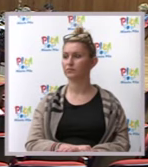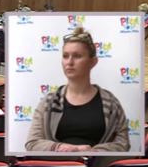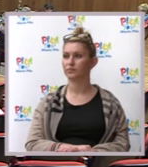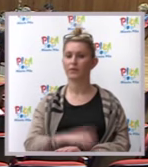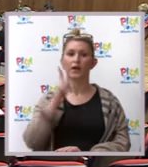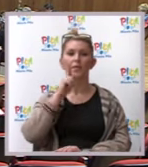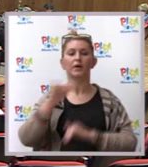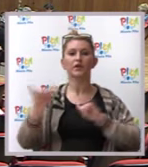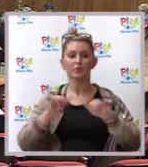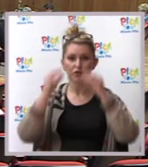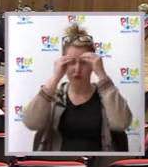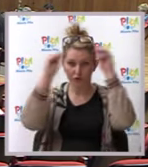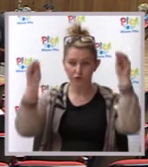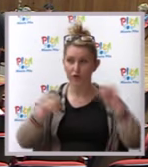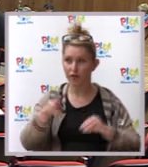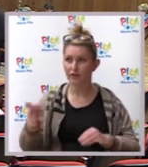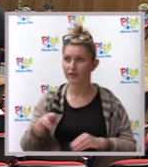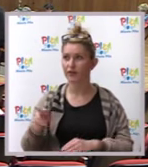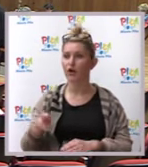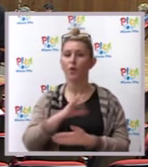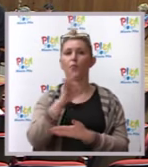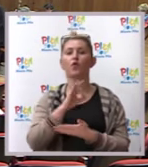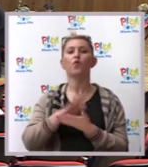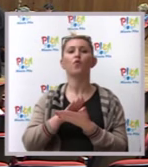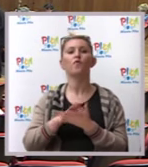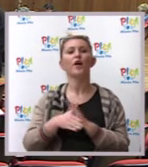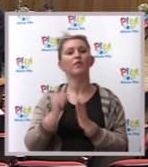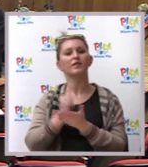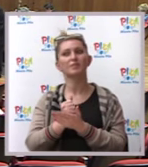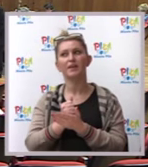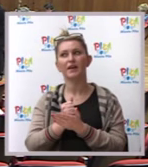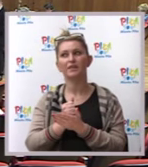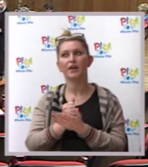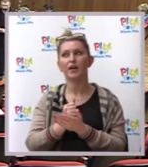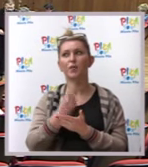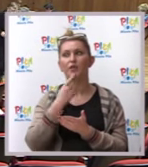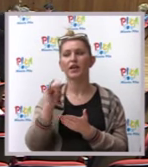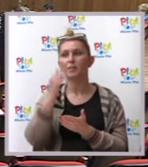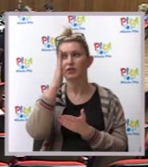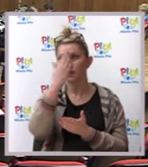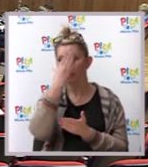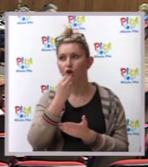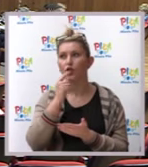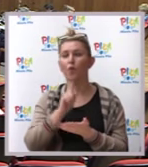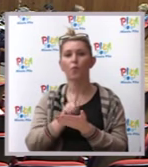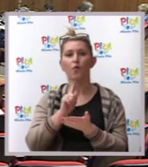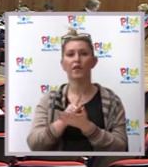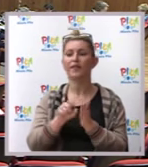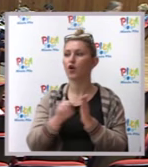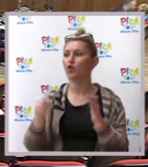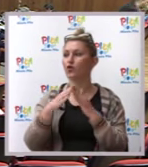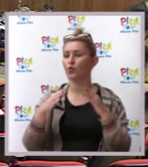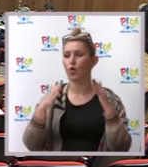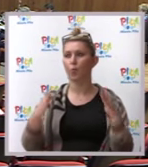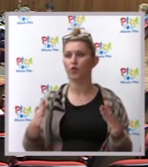Panie przewodniczący, Wysoka Rado, projekt uchwały w sprawie określenia wysokości stawek podatku od nieruchomości był